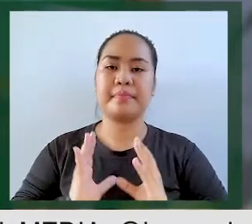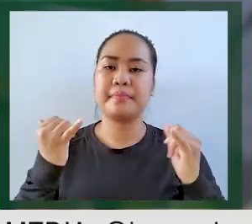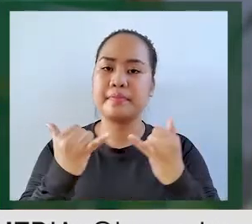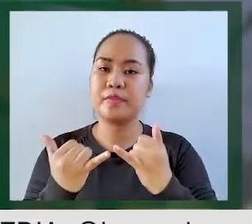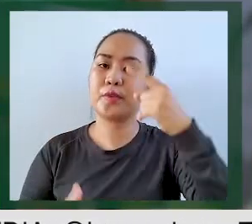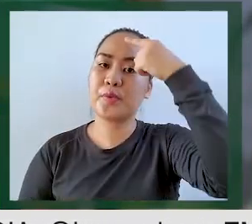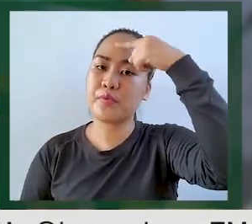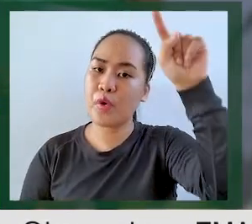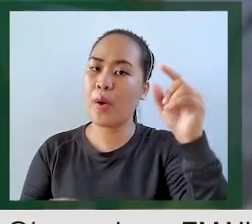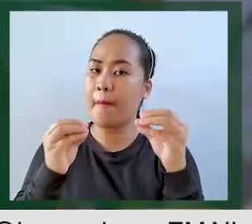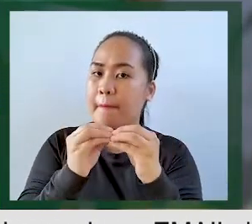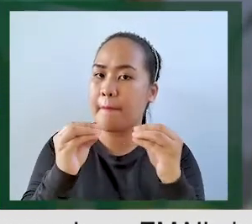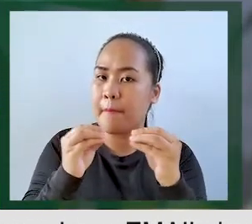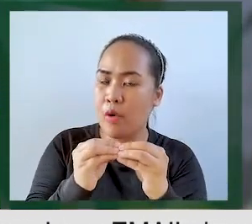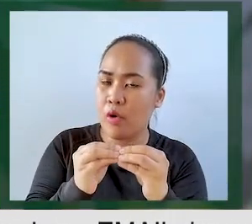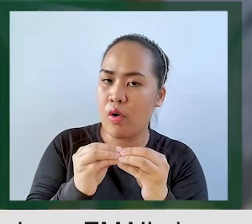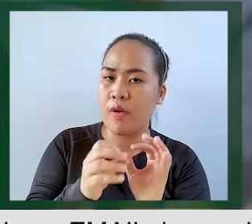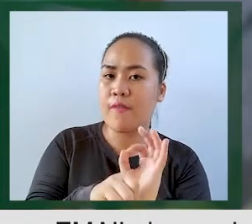no. Sa akin kasi